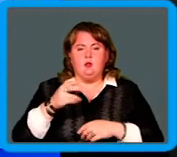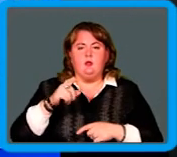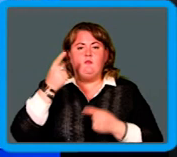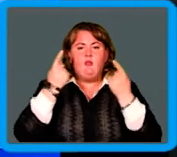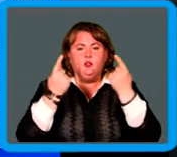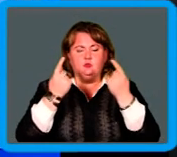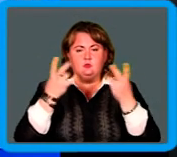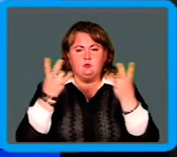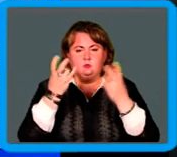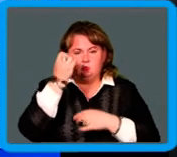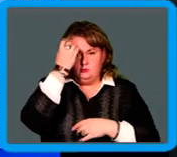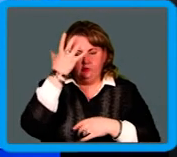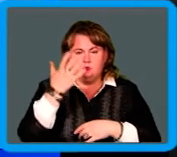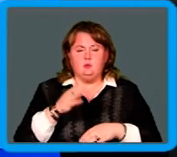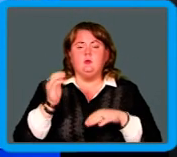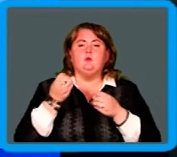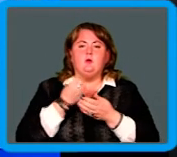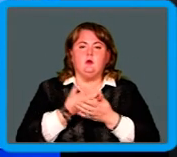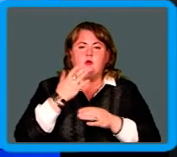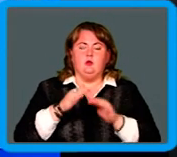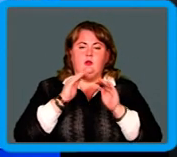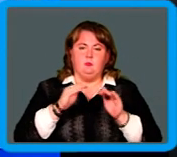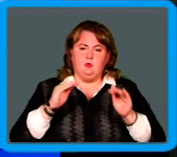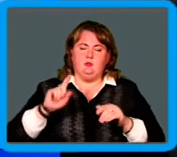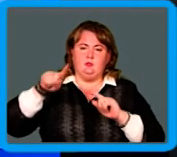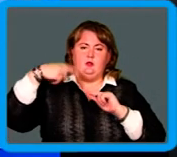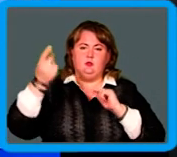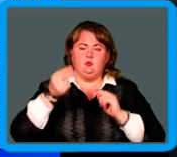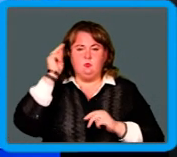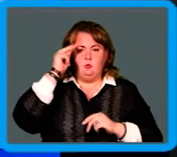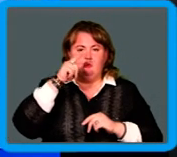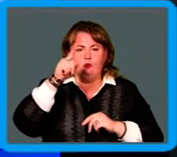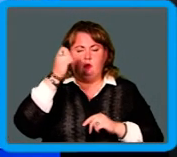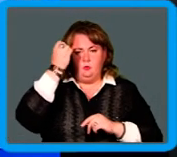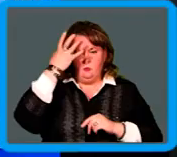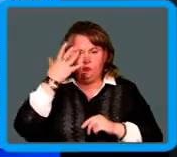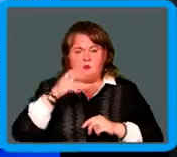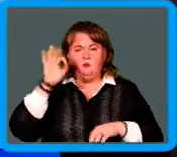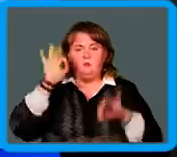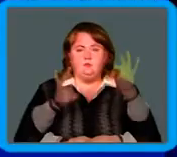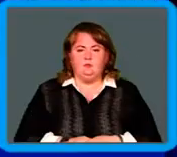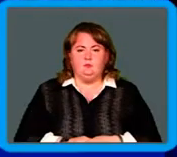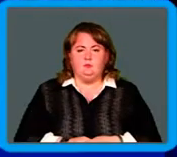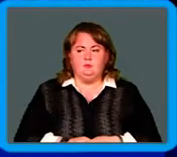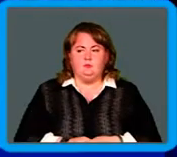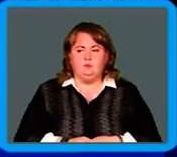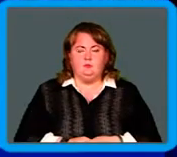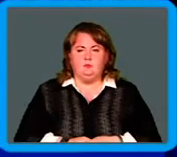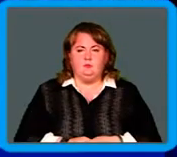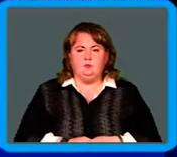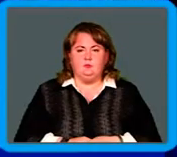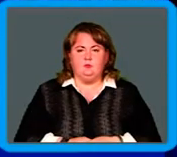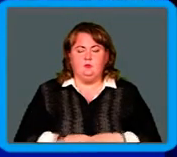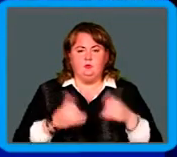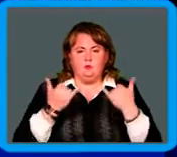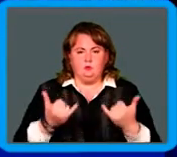дорогие ребята на следующем уроке вы научитесь вычислять площадь прямоугольника а сегодня на